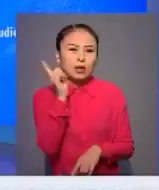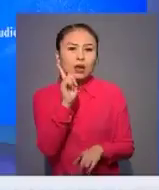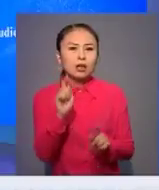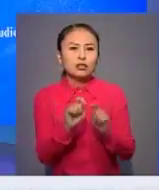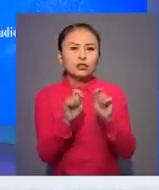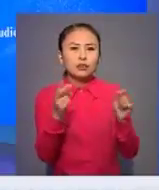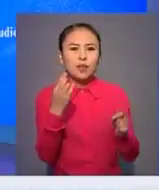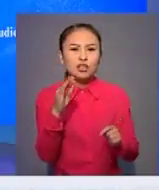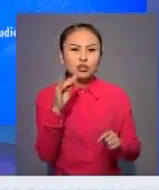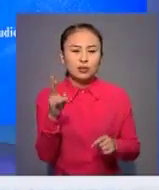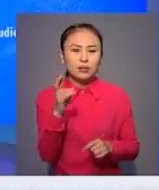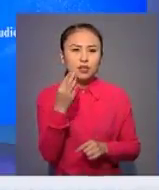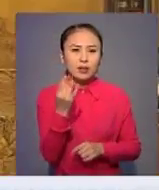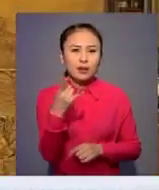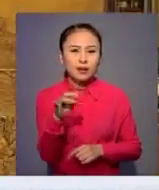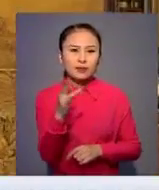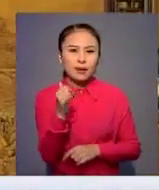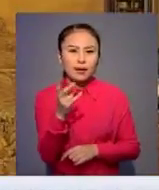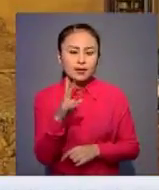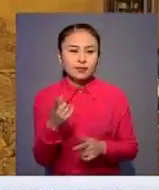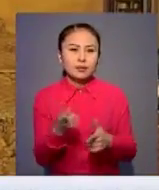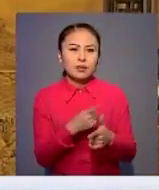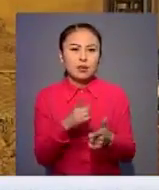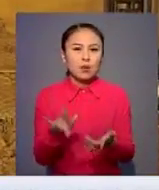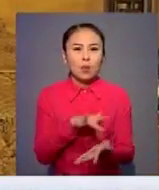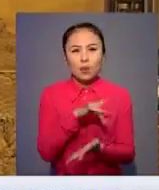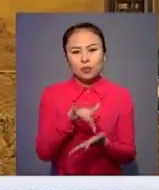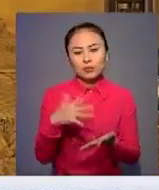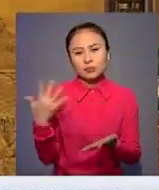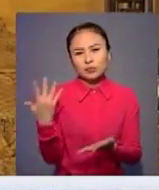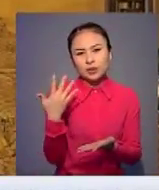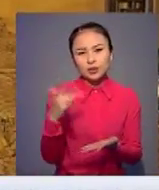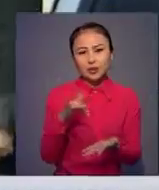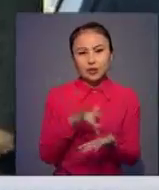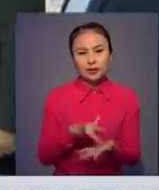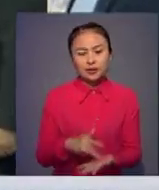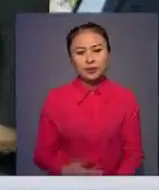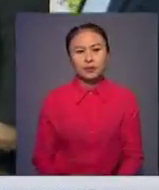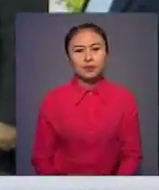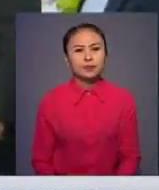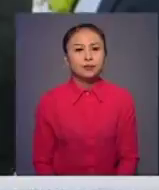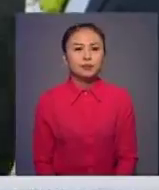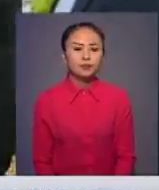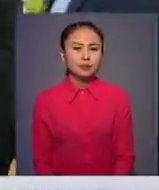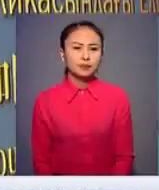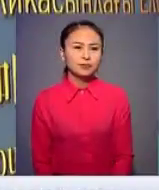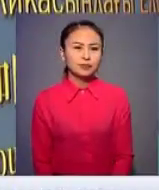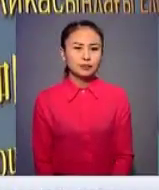ашылған Бейжің, Шанхай, Дальян, Сиань қалаларынан кейінгі 5-ші орталық.